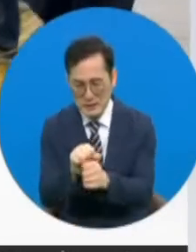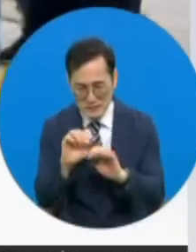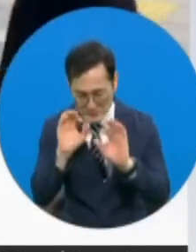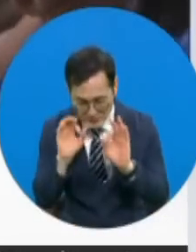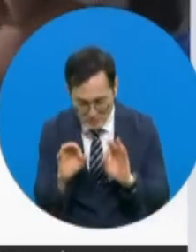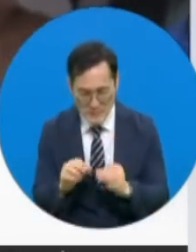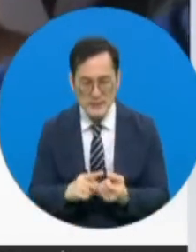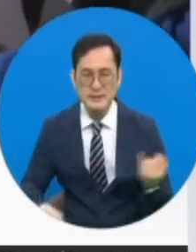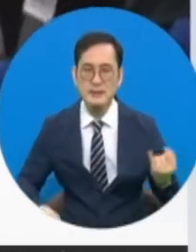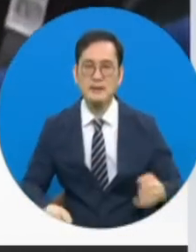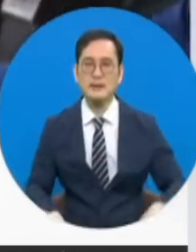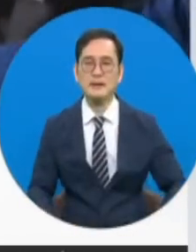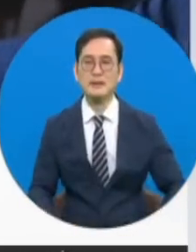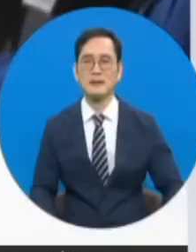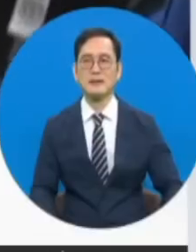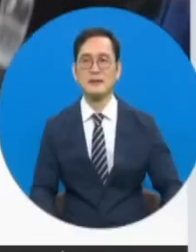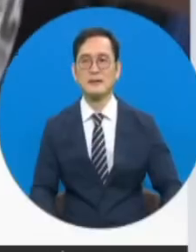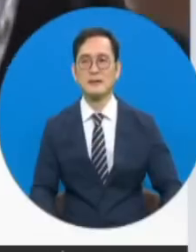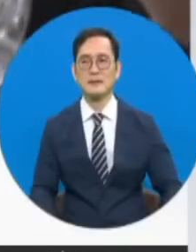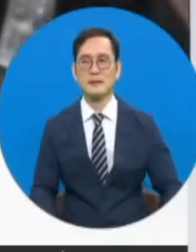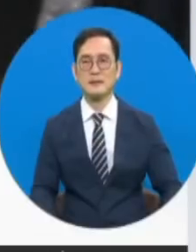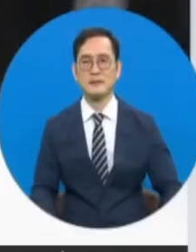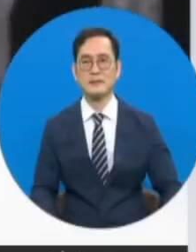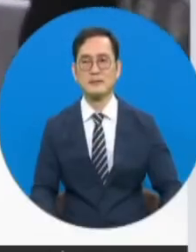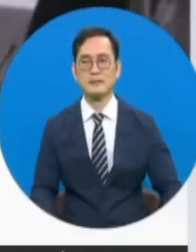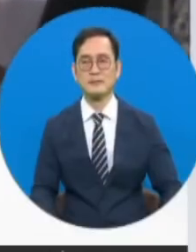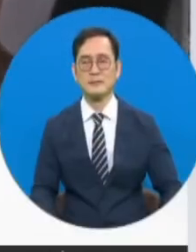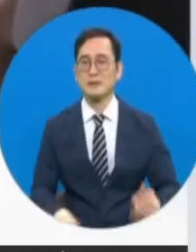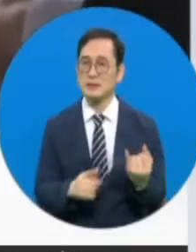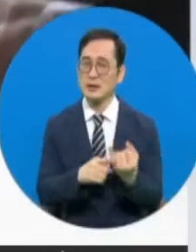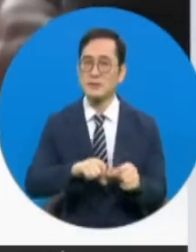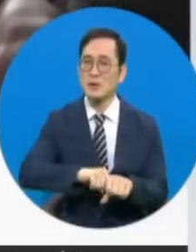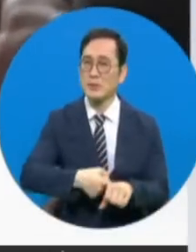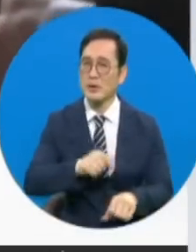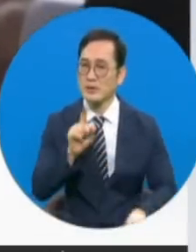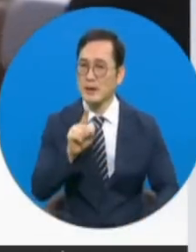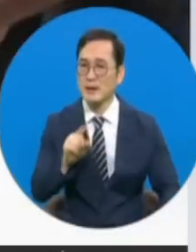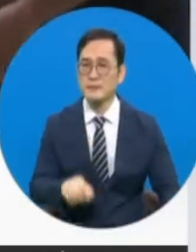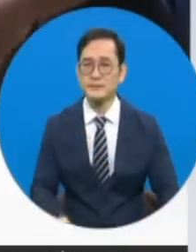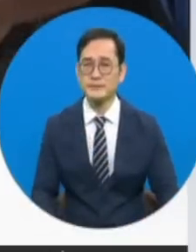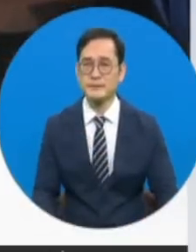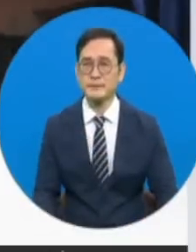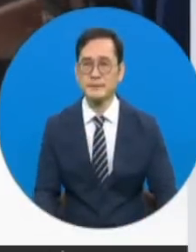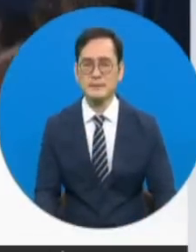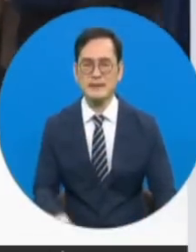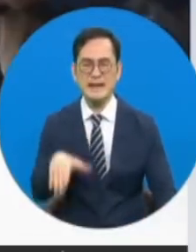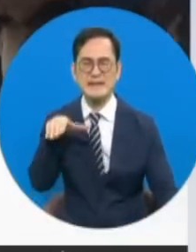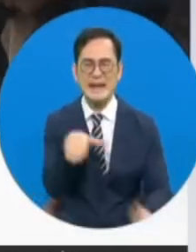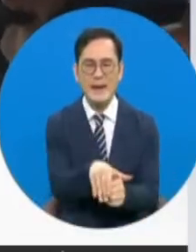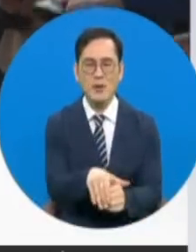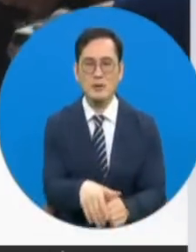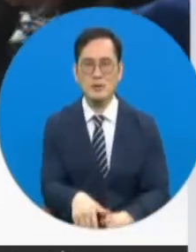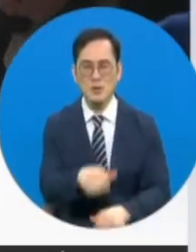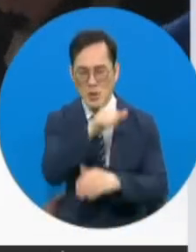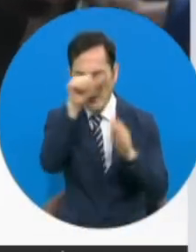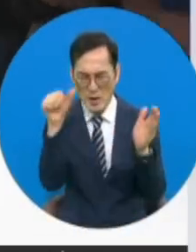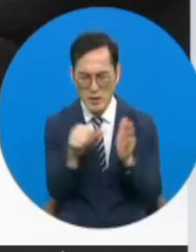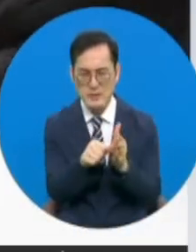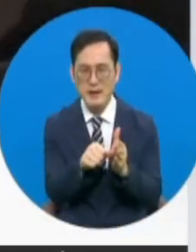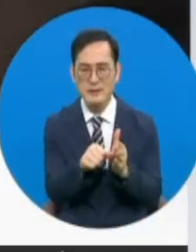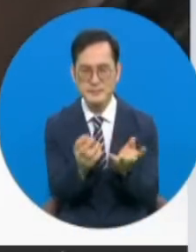사건이다 이렇게 볼 수 있습니다 어느 정도 처벌 받겠습니까 아 저도 이제 사형 무기 이렇게 돼 있는데 우리는 이제